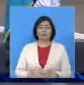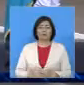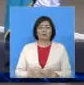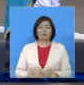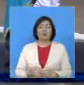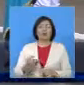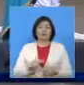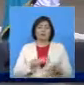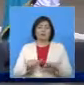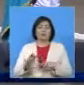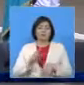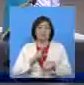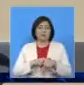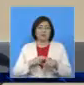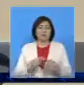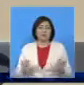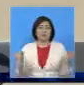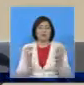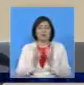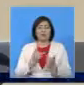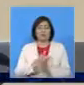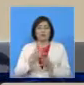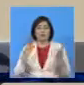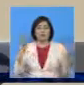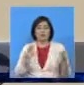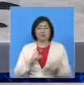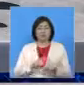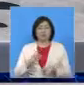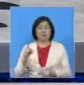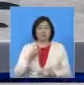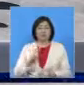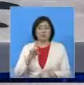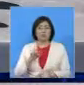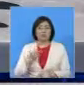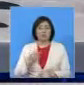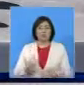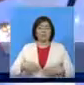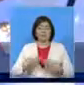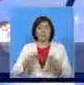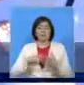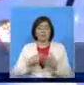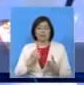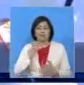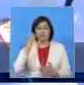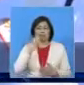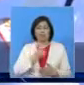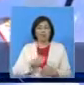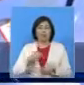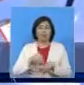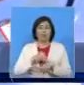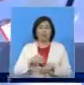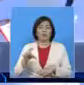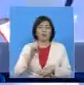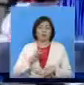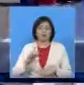Этого торжества стражи порядка. В канун их праздника сотрудникам полиции Хромтауского района вручили благодарственное письмо акима района,